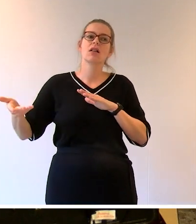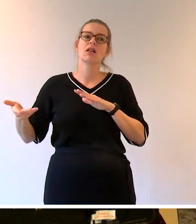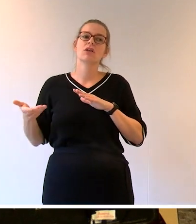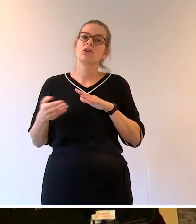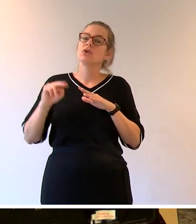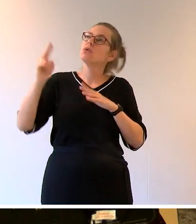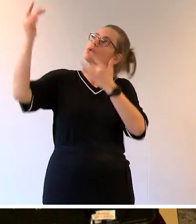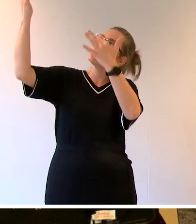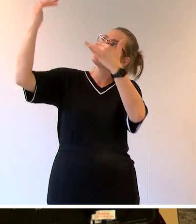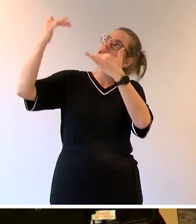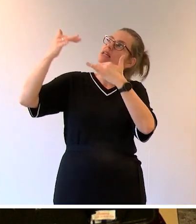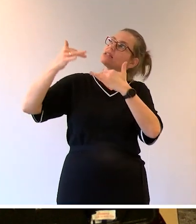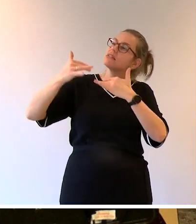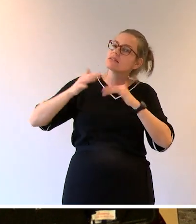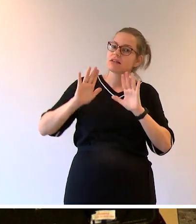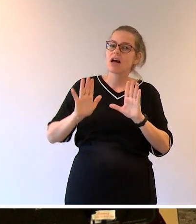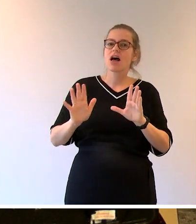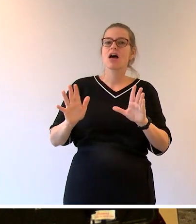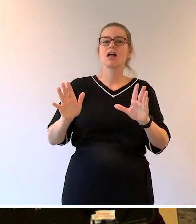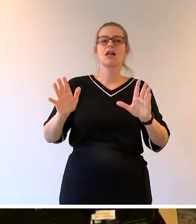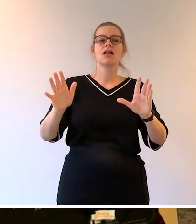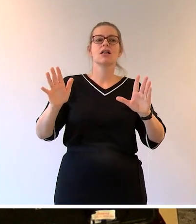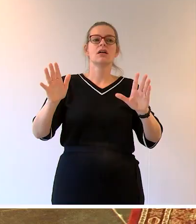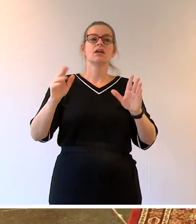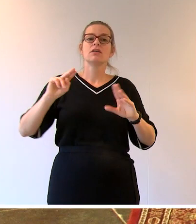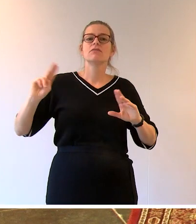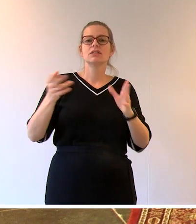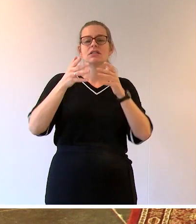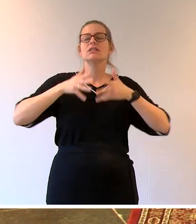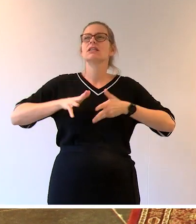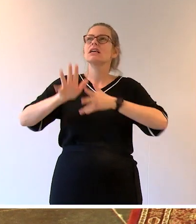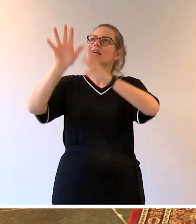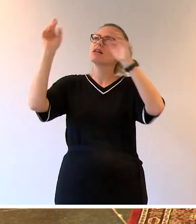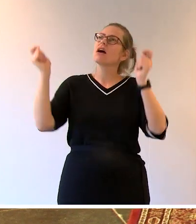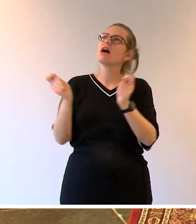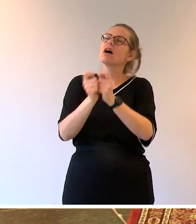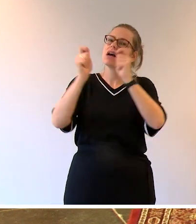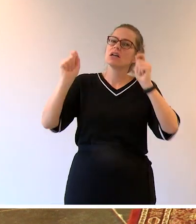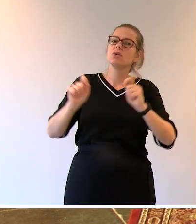overal, uw licht schijnen zal. Zingen